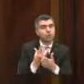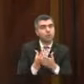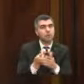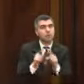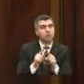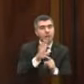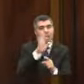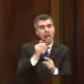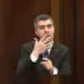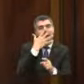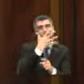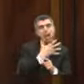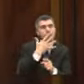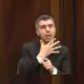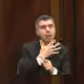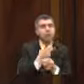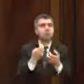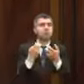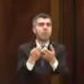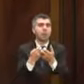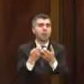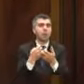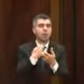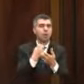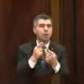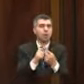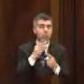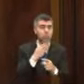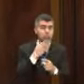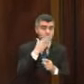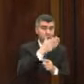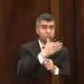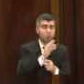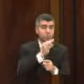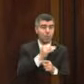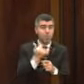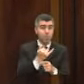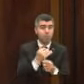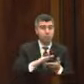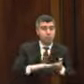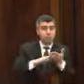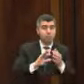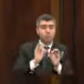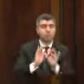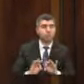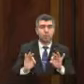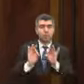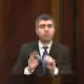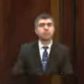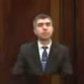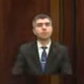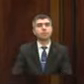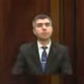إفريقيا على سبيل المثال، ما مشيناش فيها بالشكل اللي كنا بغينا في هذا الجانب.